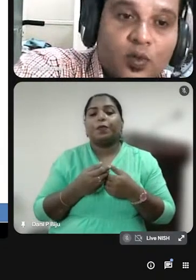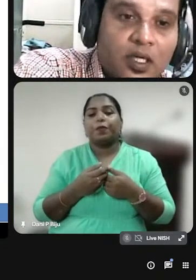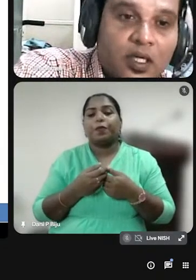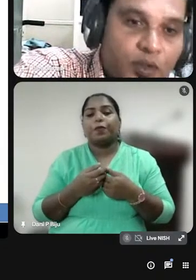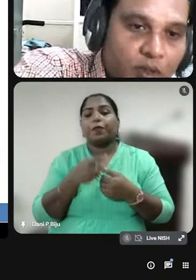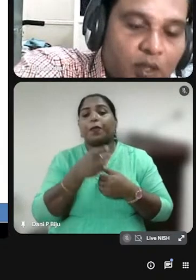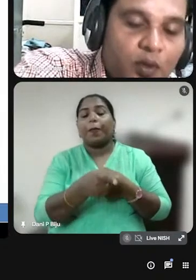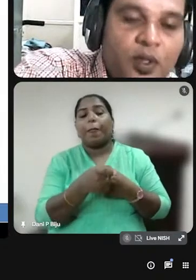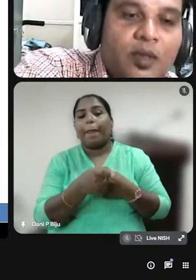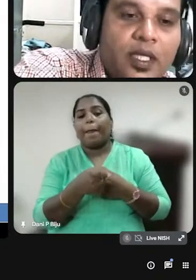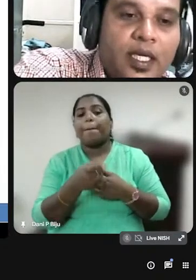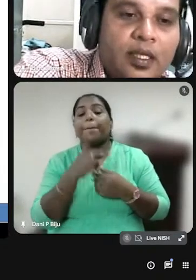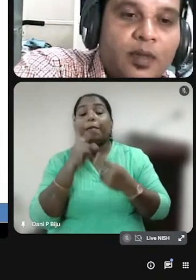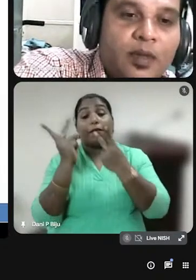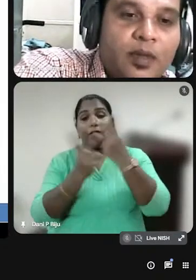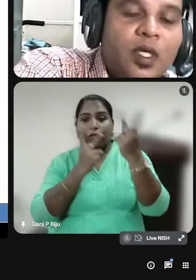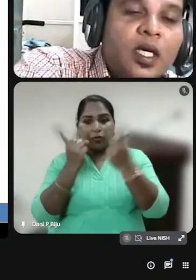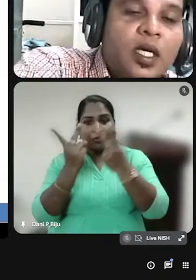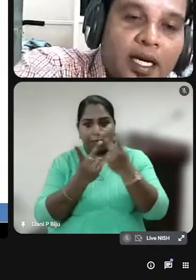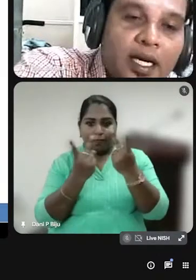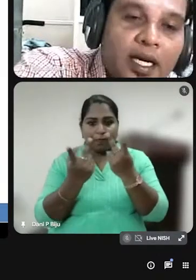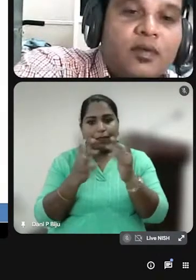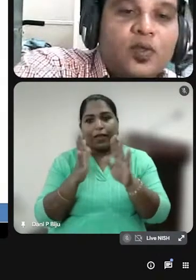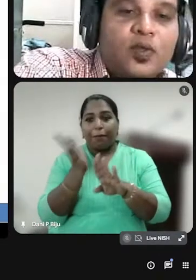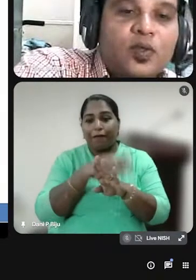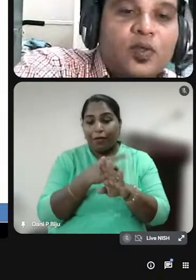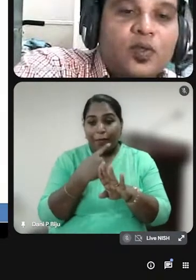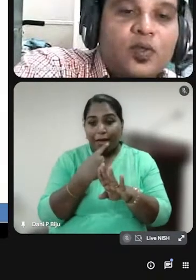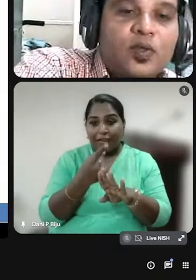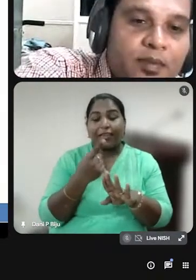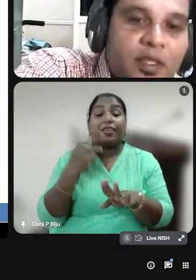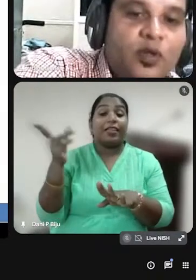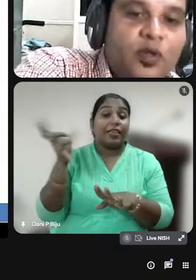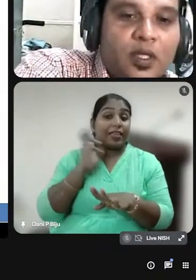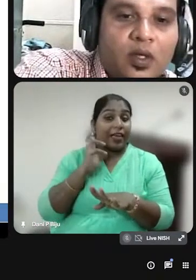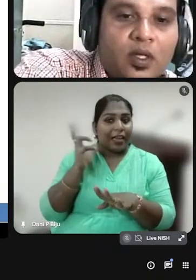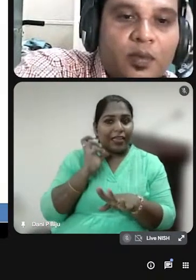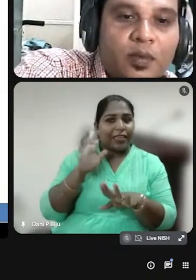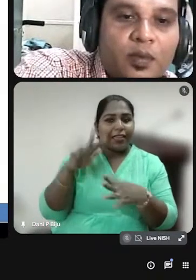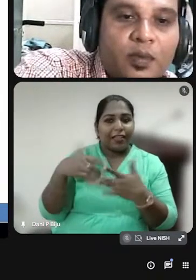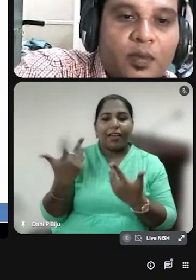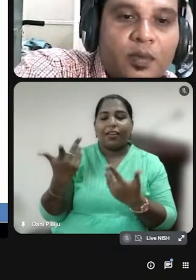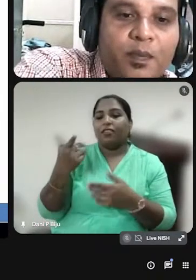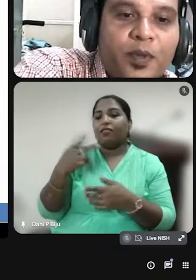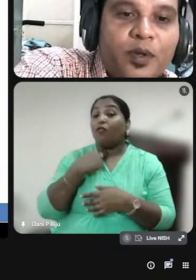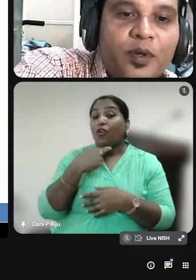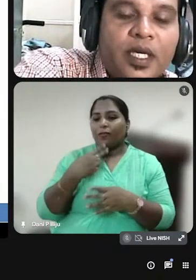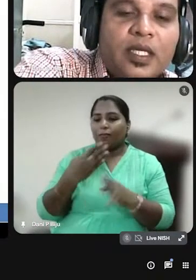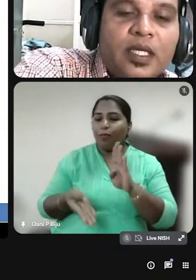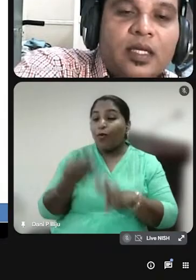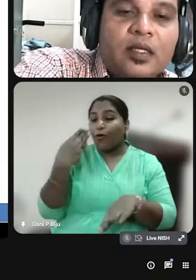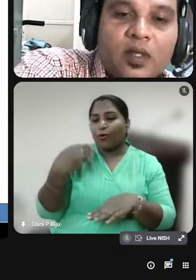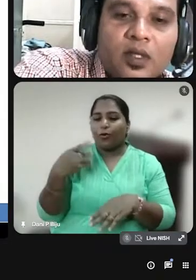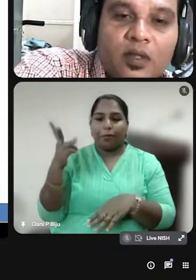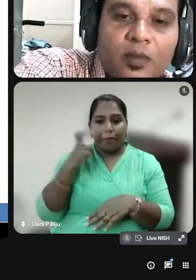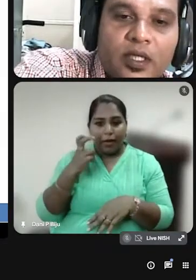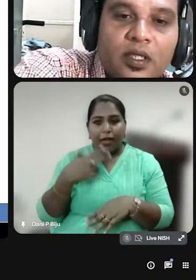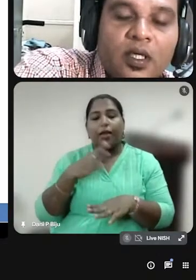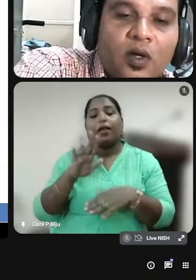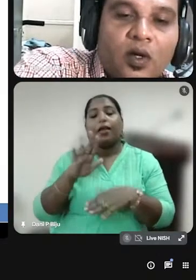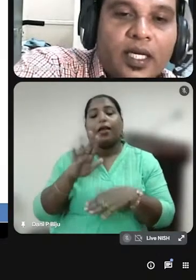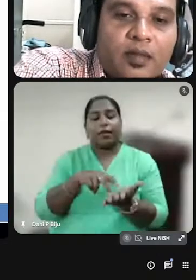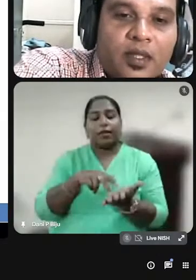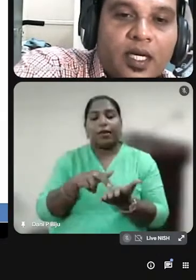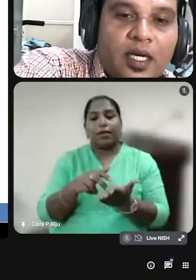കാണാവുന്ന സൂചനകൾ, വിഷ്വൽ ക്യൂയിങ് നമ്മൾ നേരത്തെ പറഞ്ഞു. കേൾക്കാവുന്ന സൂചനകൾ, അതാണ് ശബ്ദരൂപത്തിലുള്ളത്. അപ്പം നമ്മൾ എപ്പോഴും ഈ നടത്തം തുടങ്ങുന്നതിന്